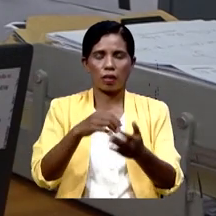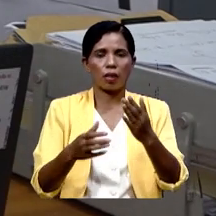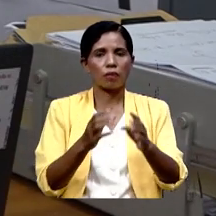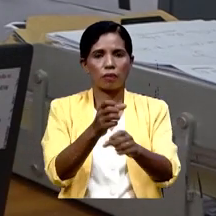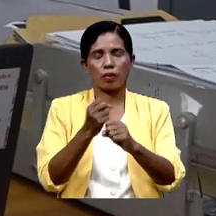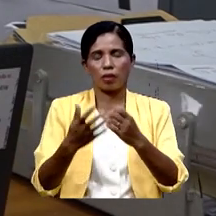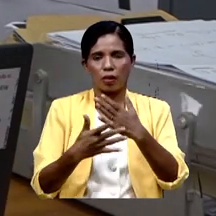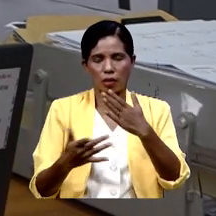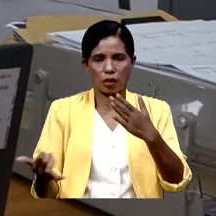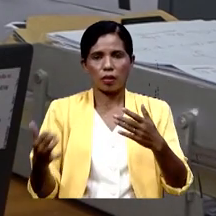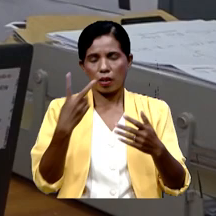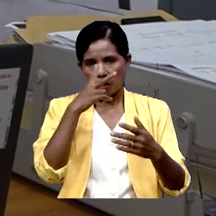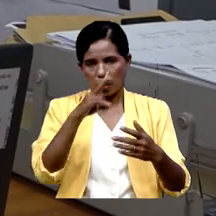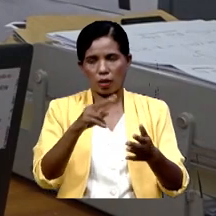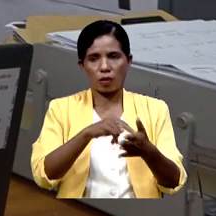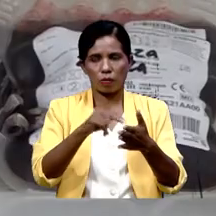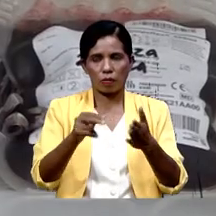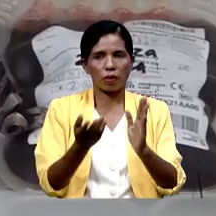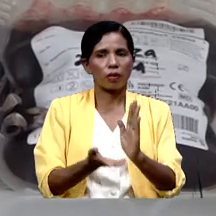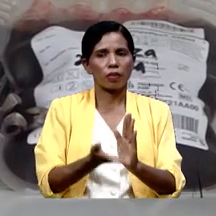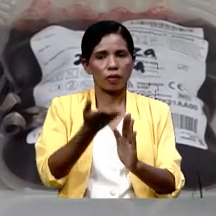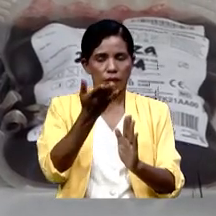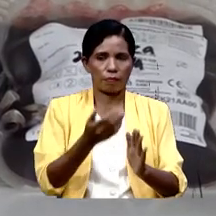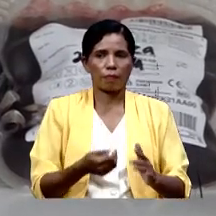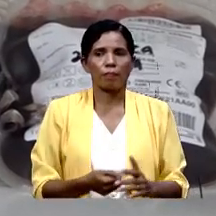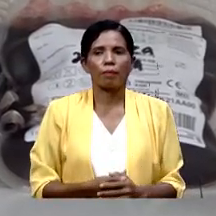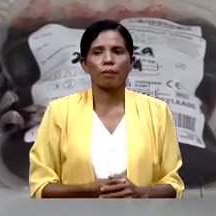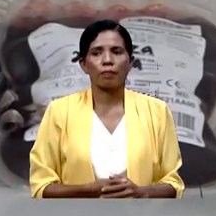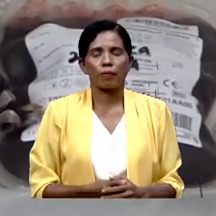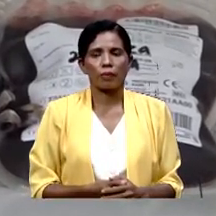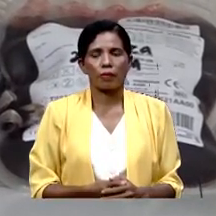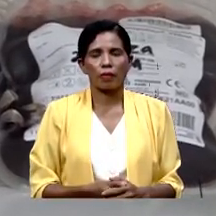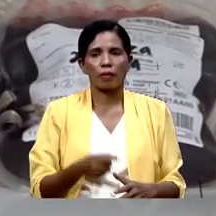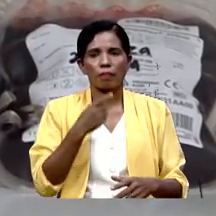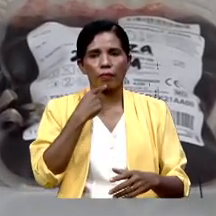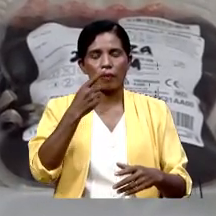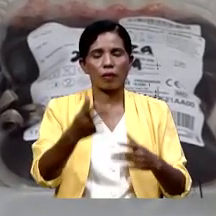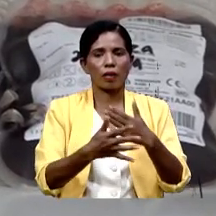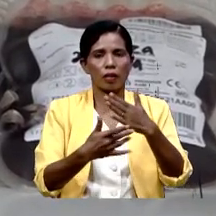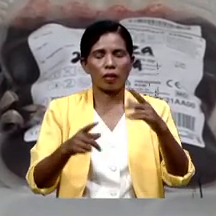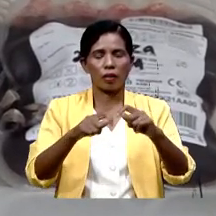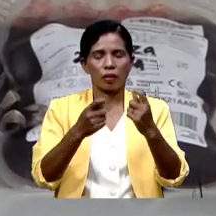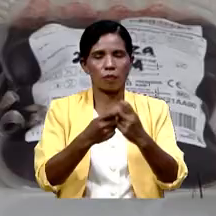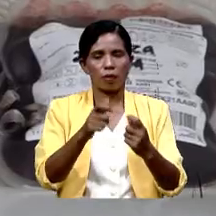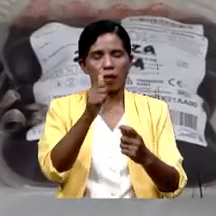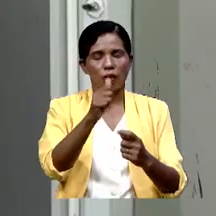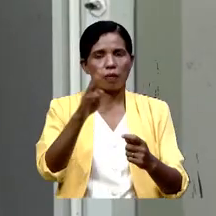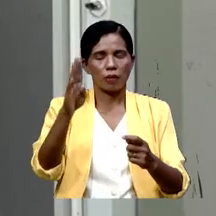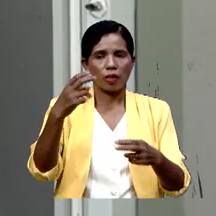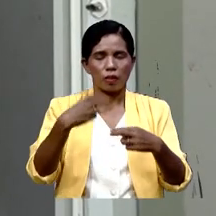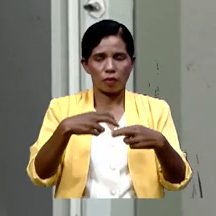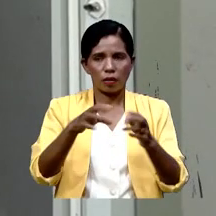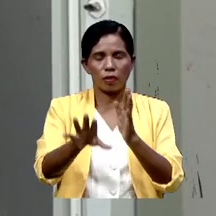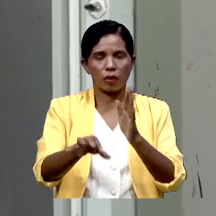ranser ne ita hari ni numero ne sai. Claudio informa, RAN tipo AB mak difícil atau